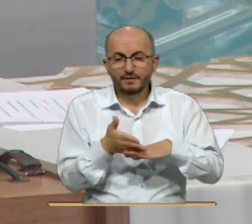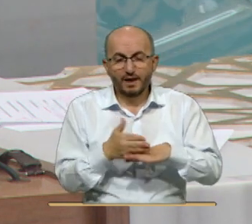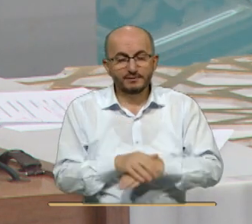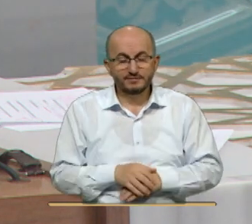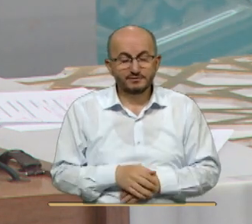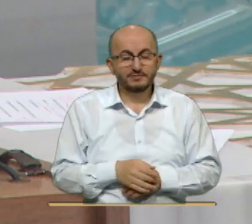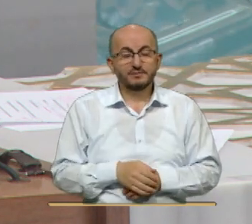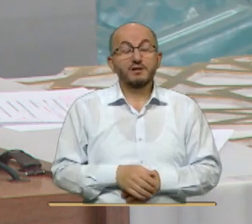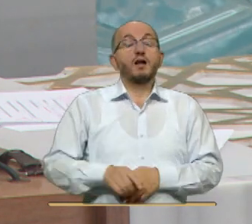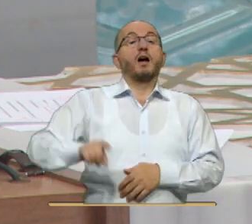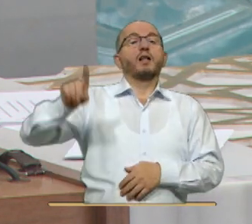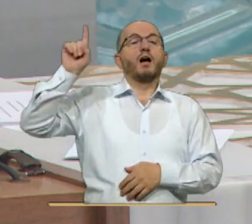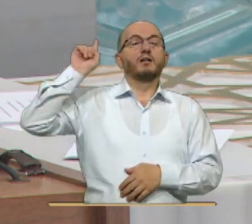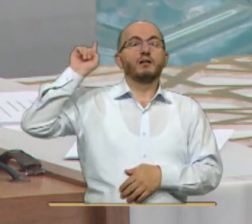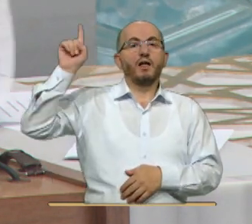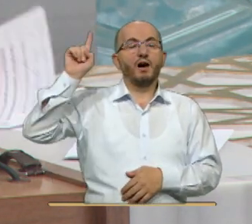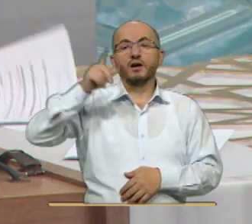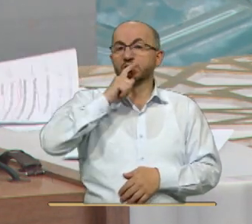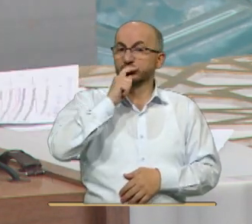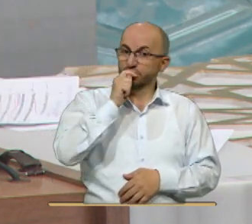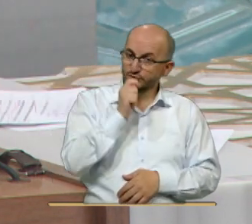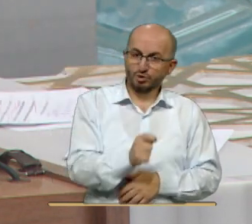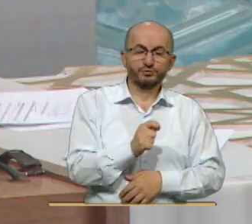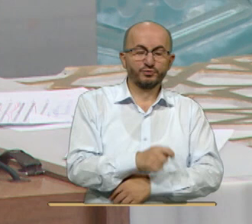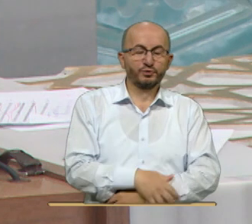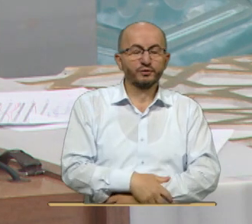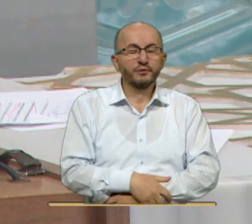Çünkü Allah'ın sözüdür.